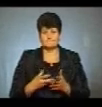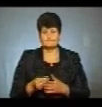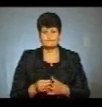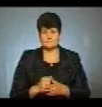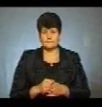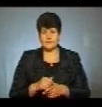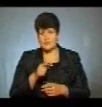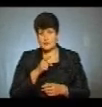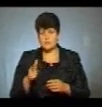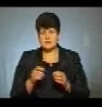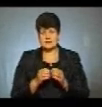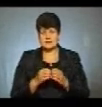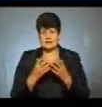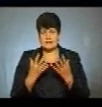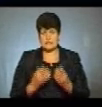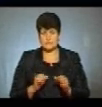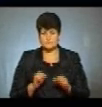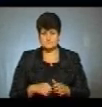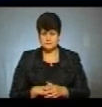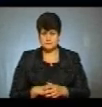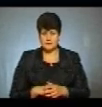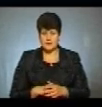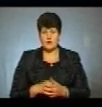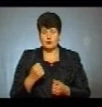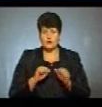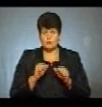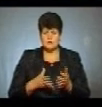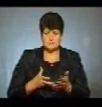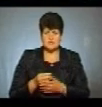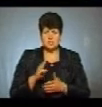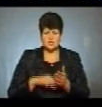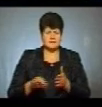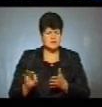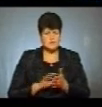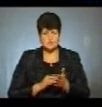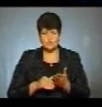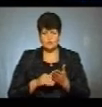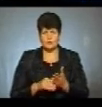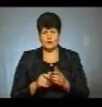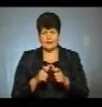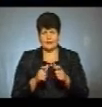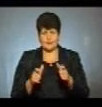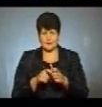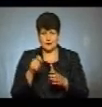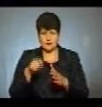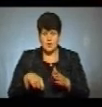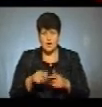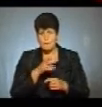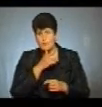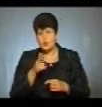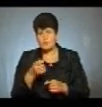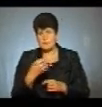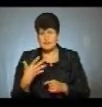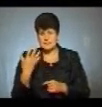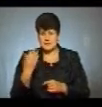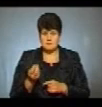На протязі 10 днів. Водії можуть сплатити штраф одразу на місці за допомогою терміналу або протягом 15 днів